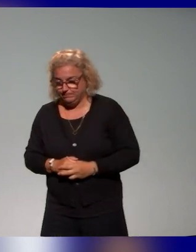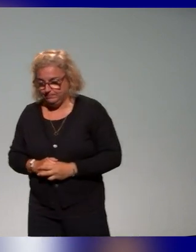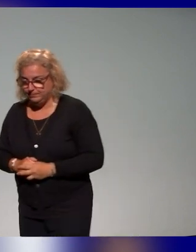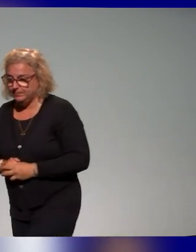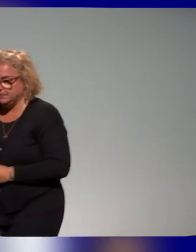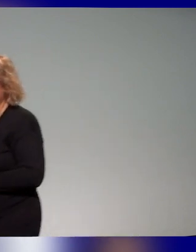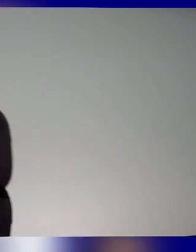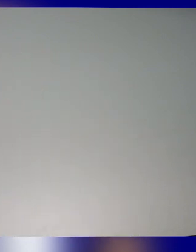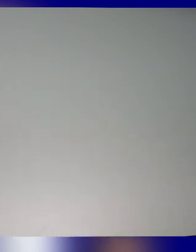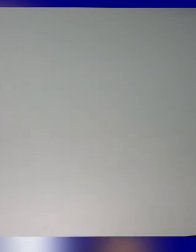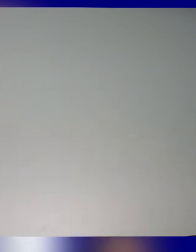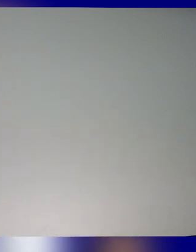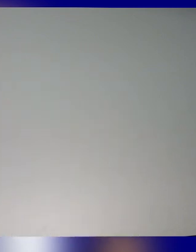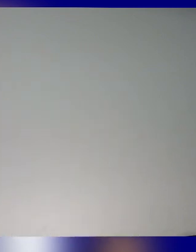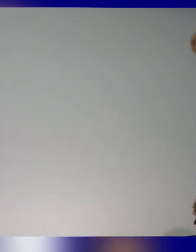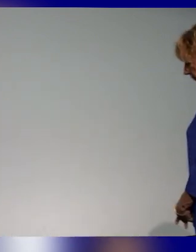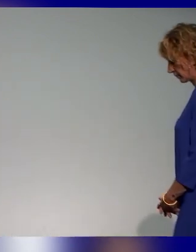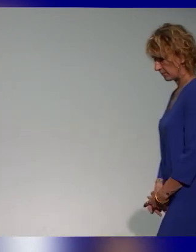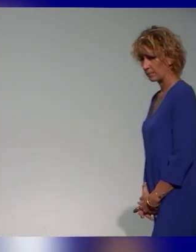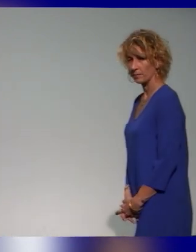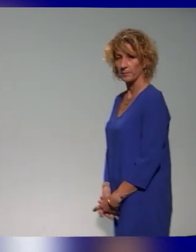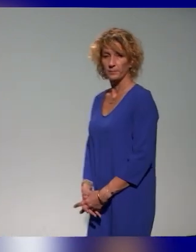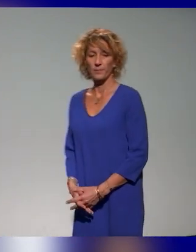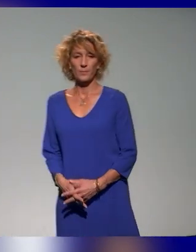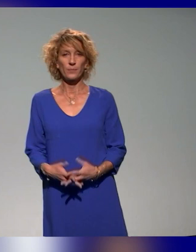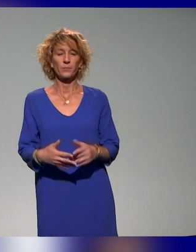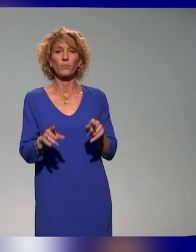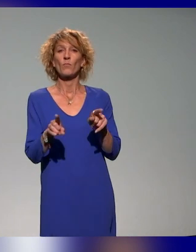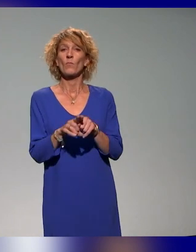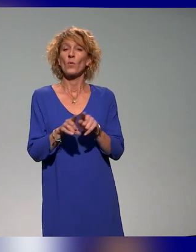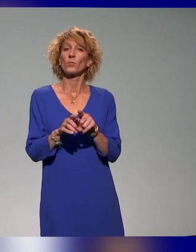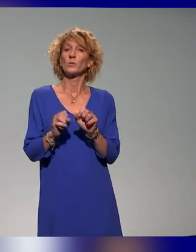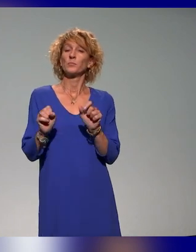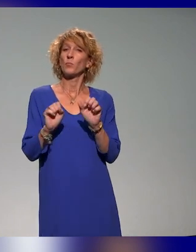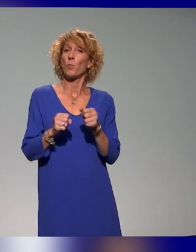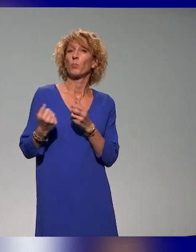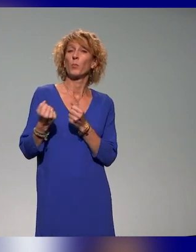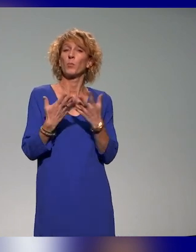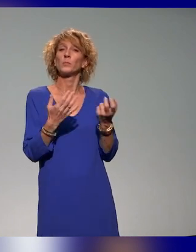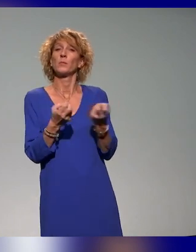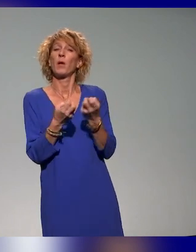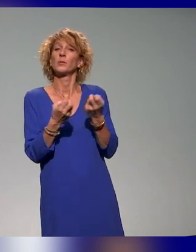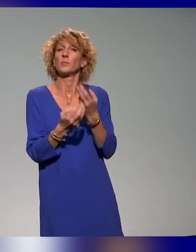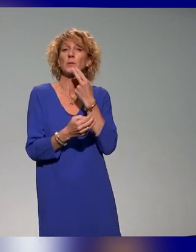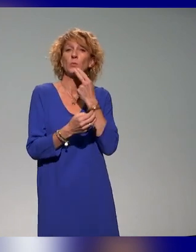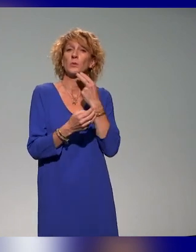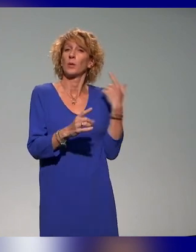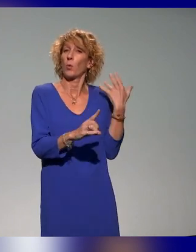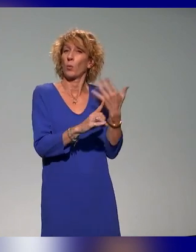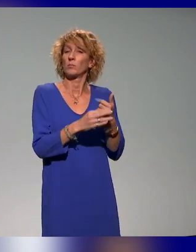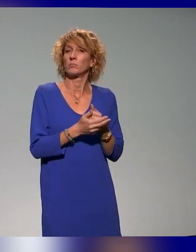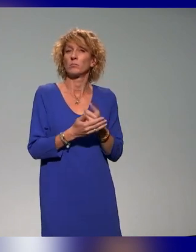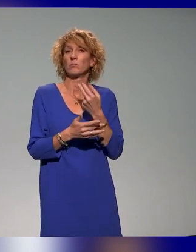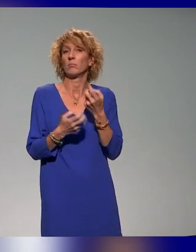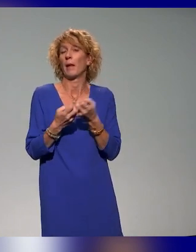on peut proposer que ce qui est utile dans notre contexte. On ne va pas